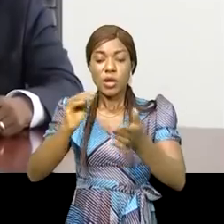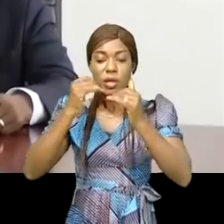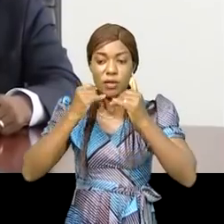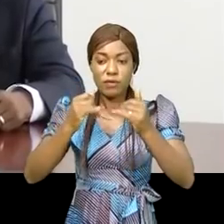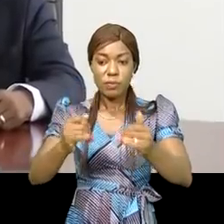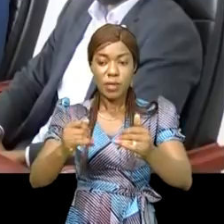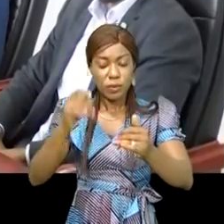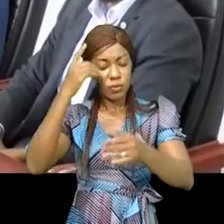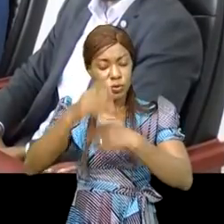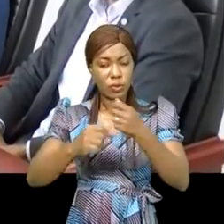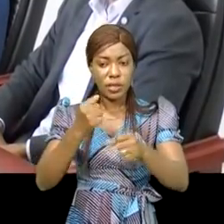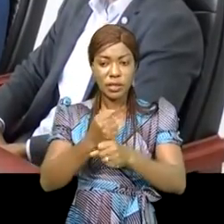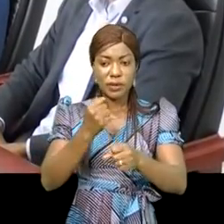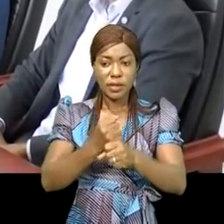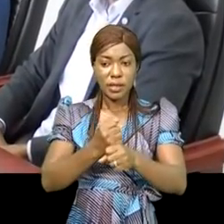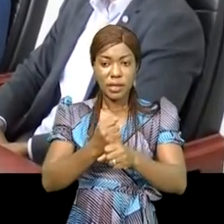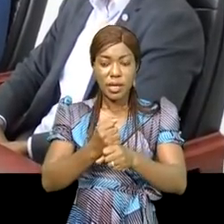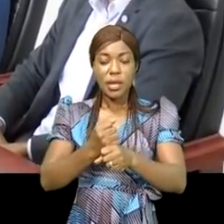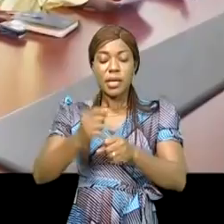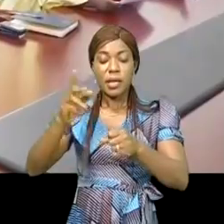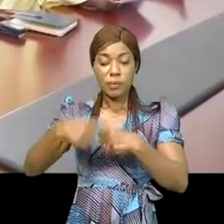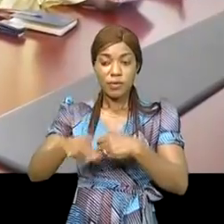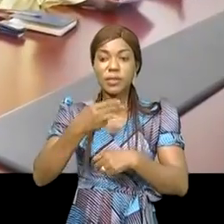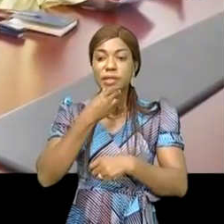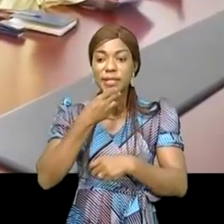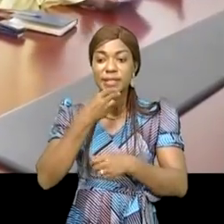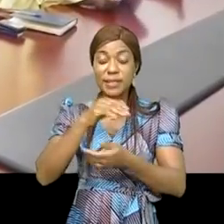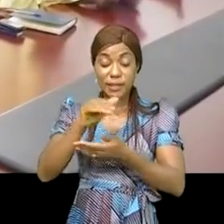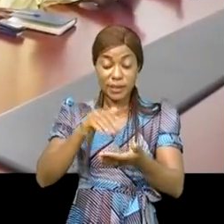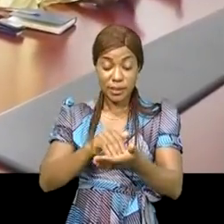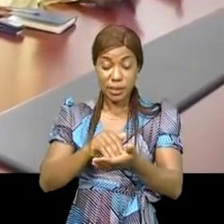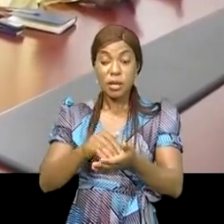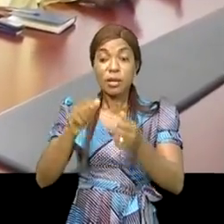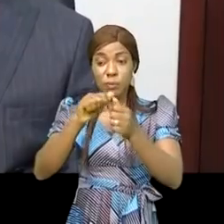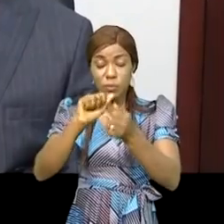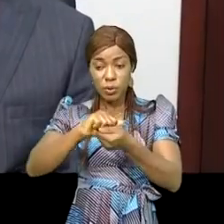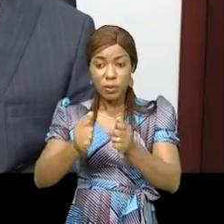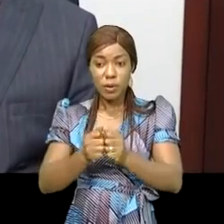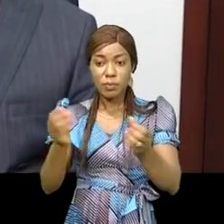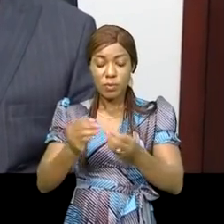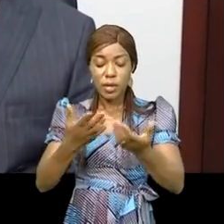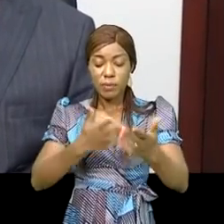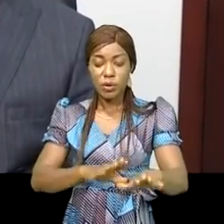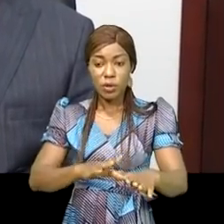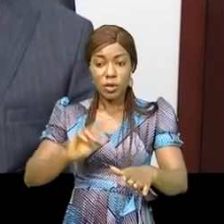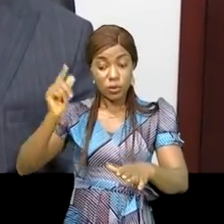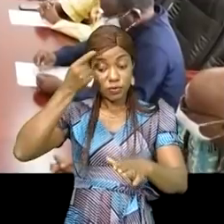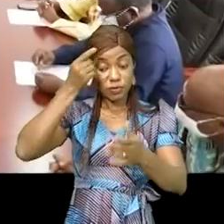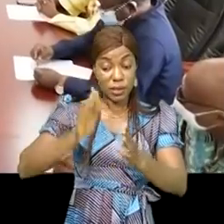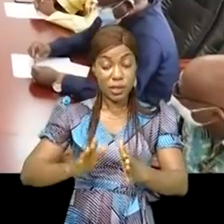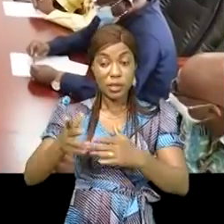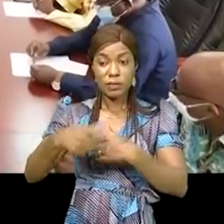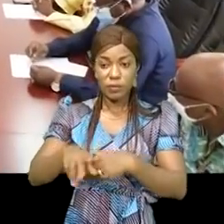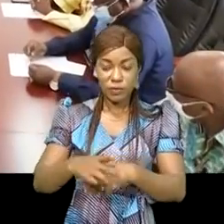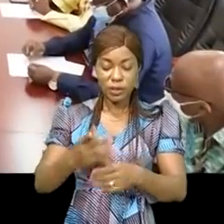du dysfonctionnement des institutions de la province du Kassai central, situation provoquée par la mort du gouverneur de province